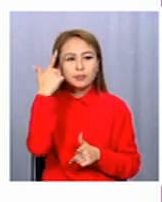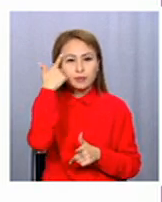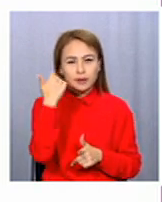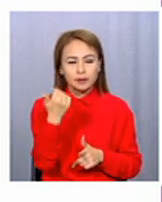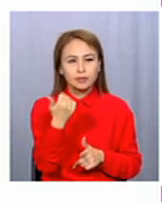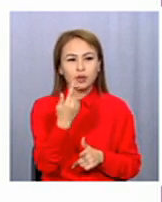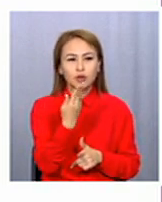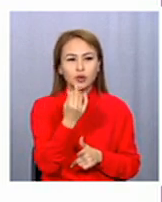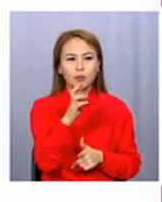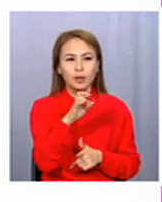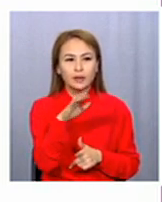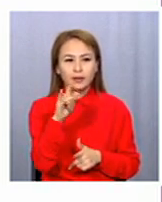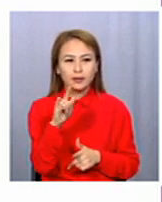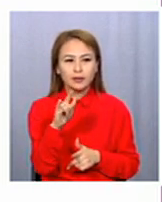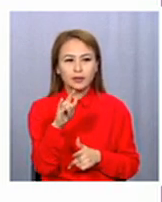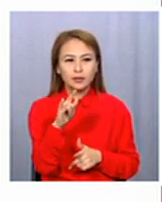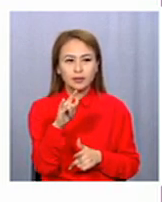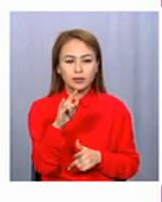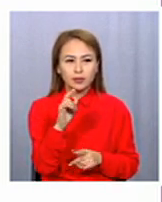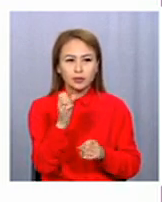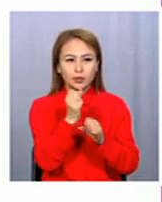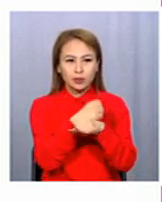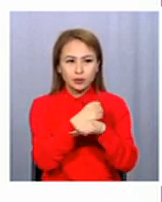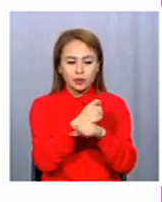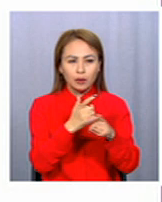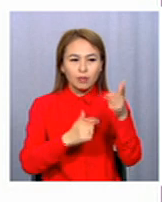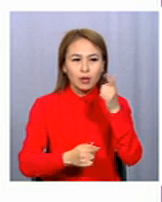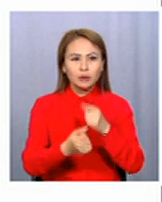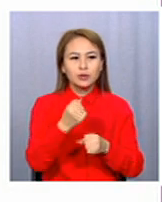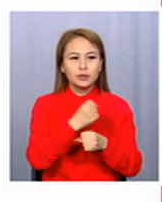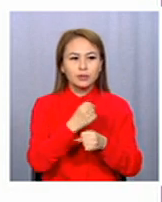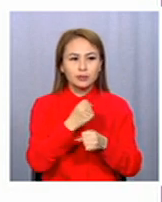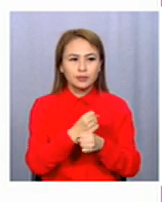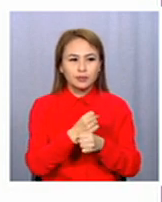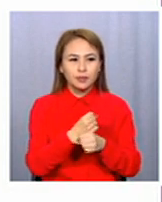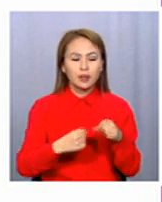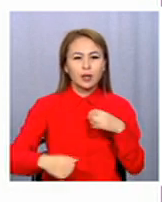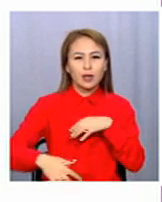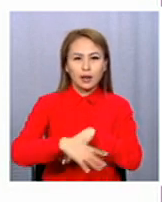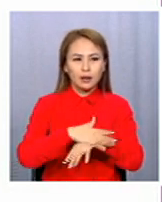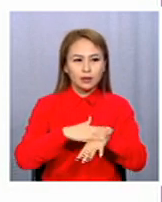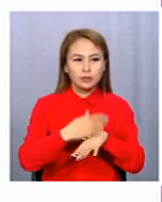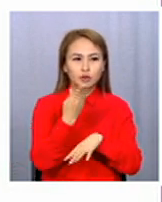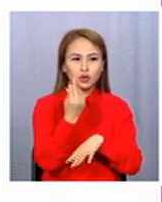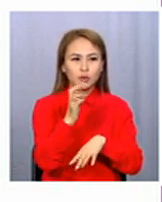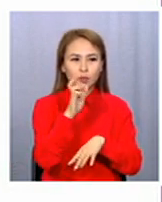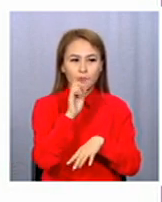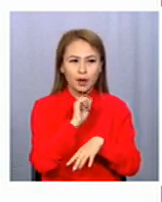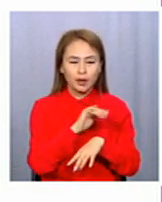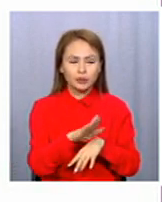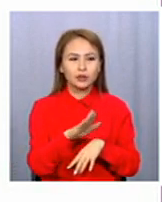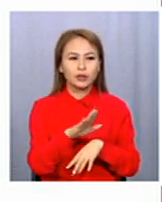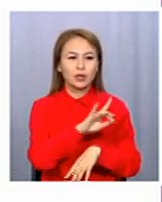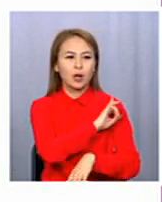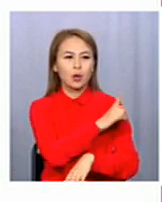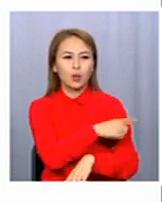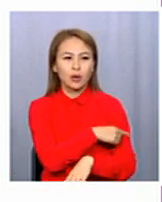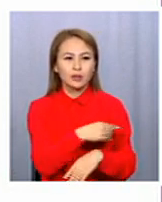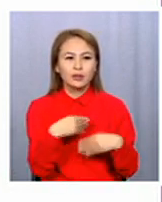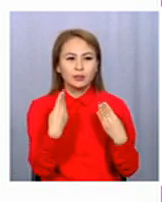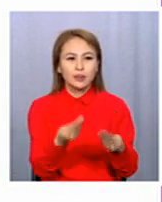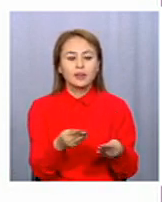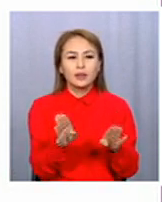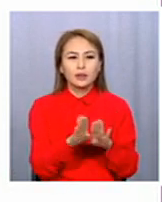бе? Шұбатты түйе сүтінен аштып жасайды. Қалқымыз шұбат жанға қуат